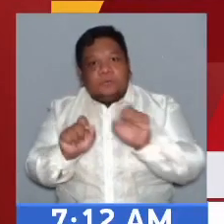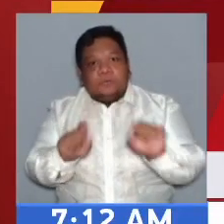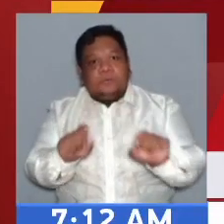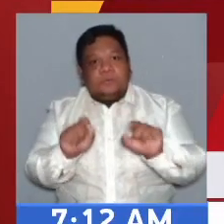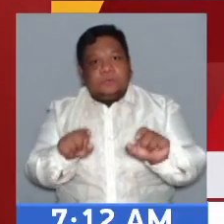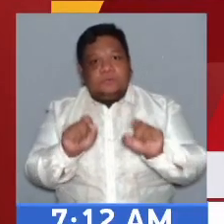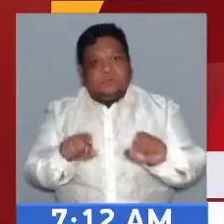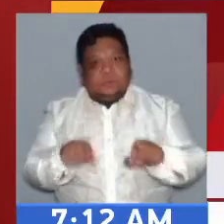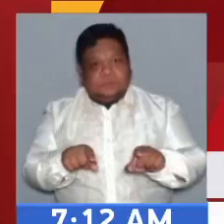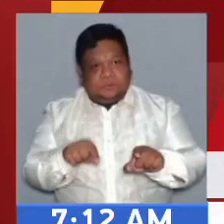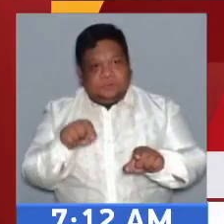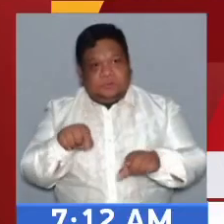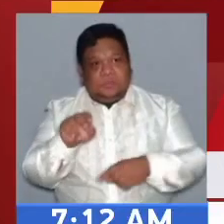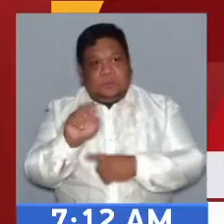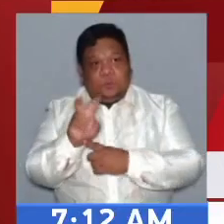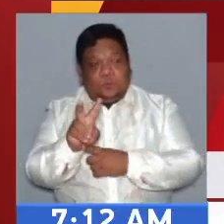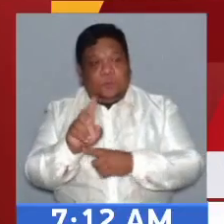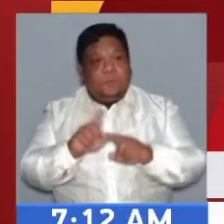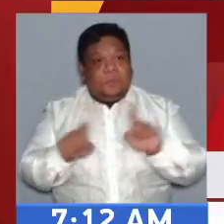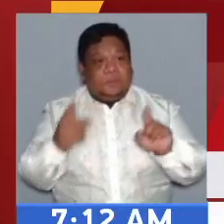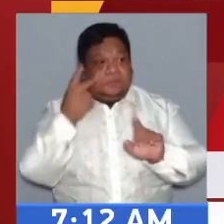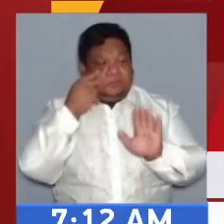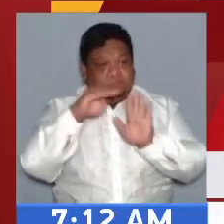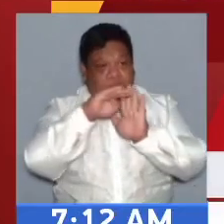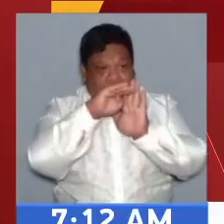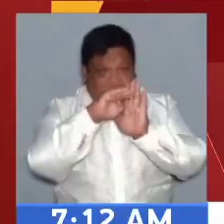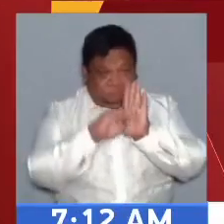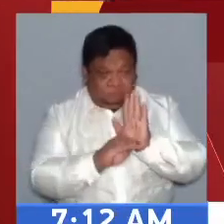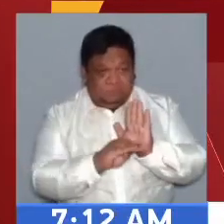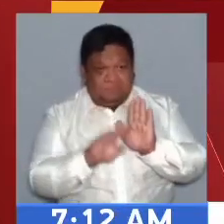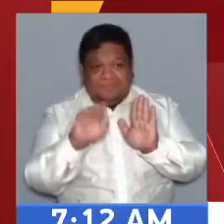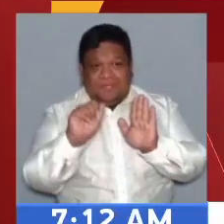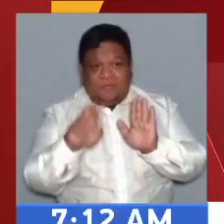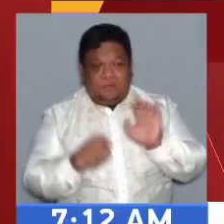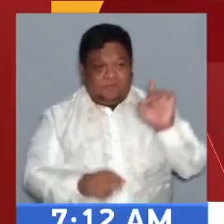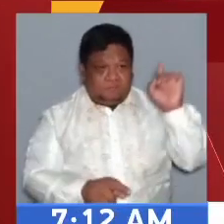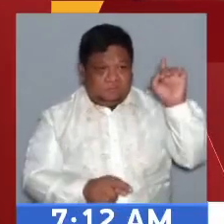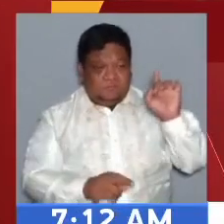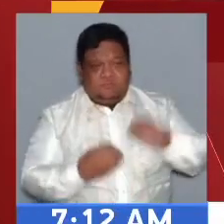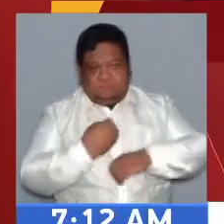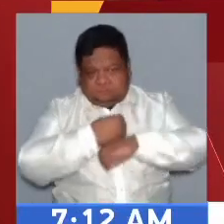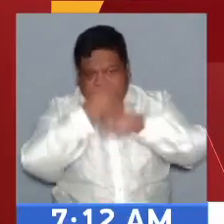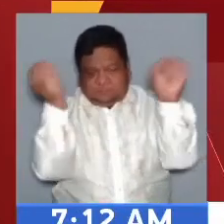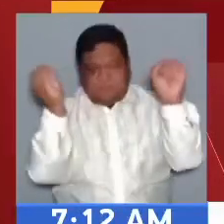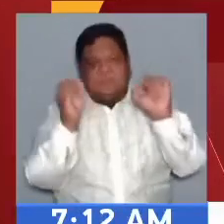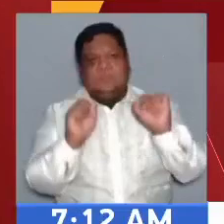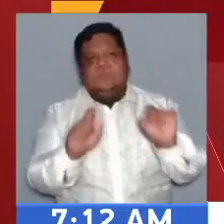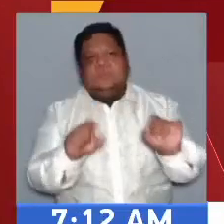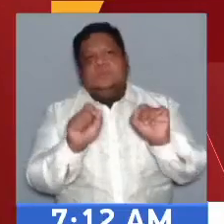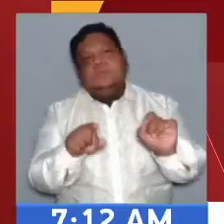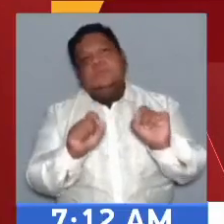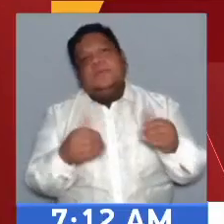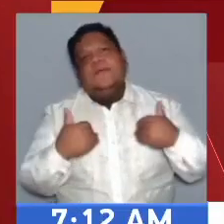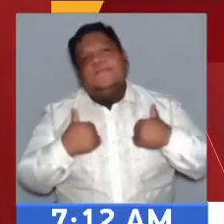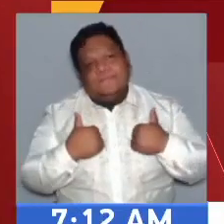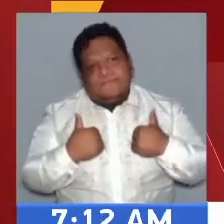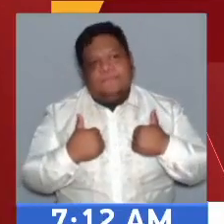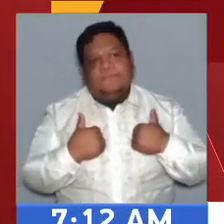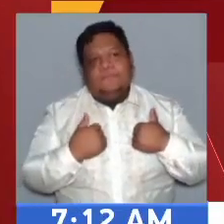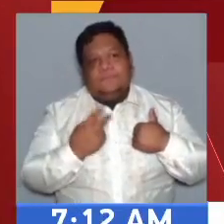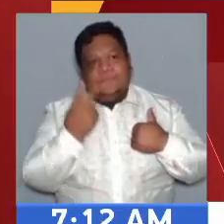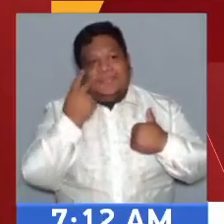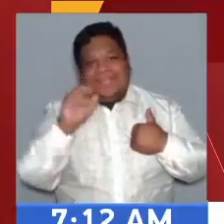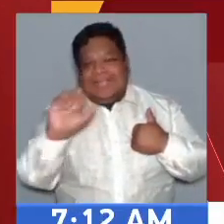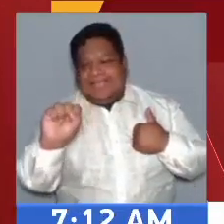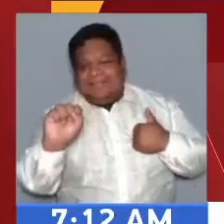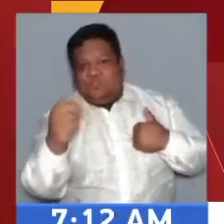ang menu ng kanilang bar, lantaran na binibenta ang nitrous oxide, yung S13 at S14 na parang